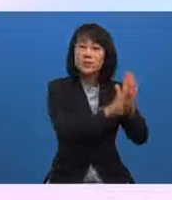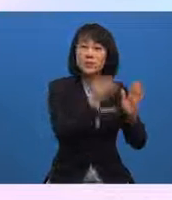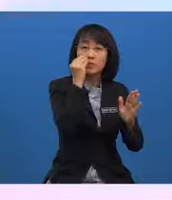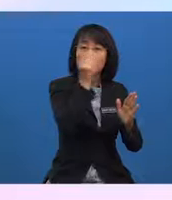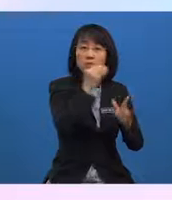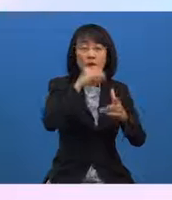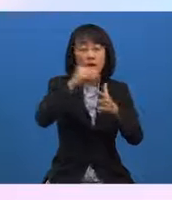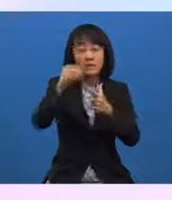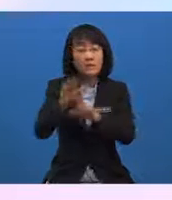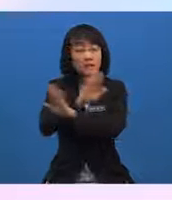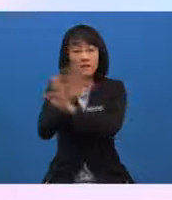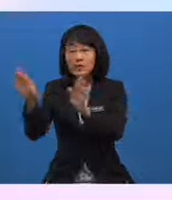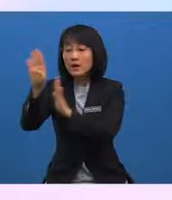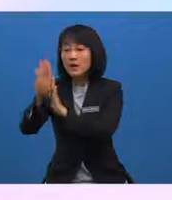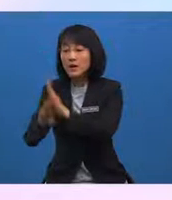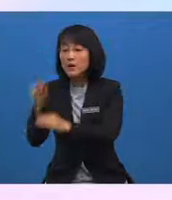atau tidak berbunga?